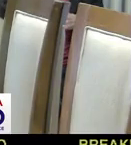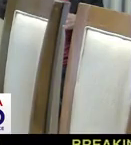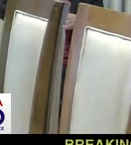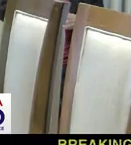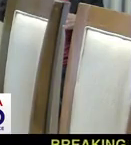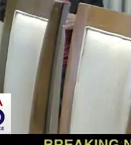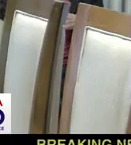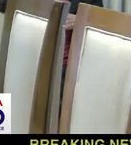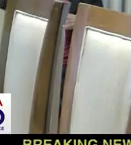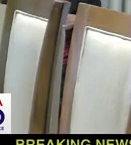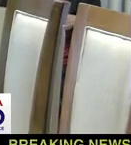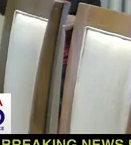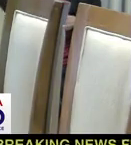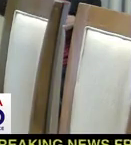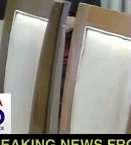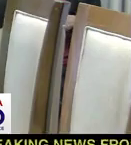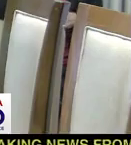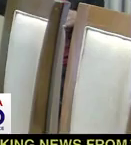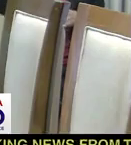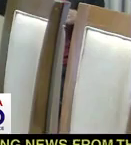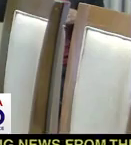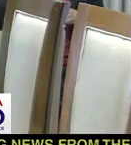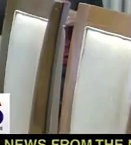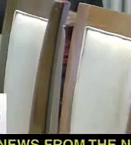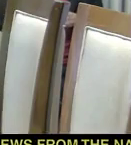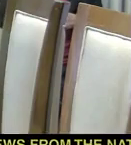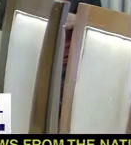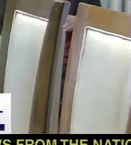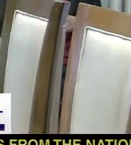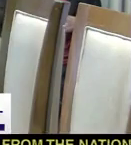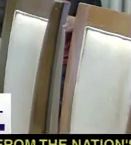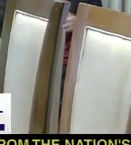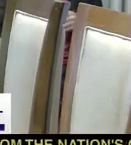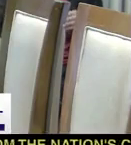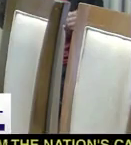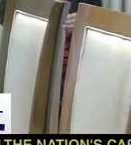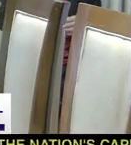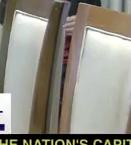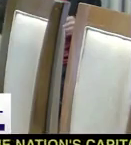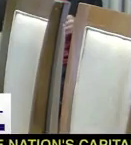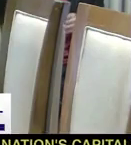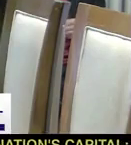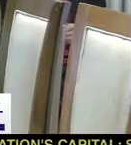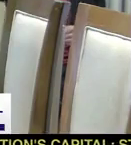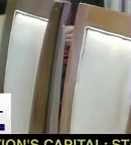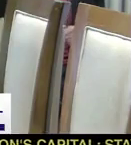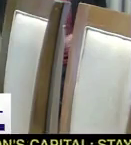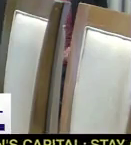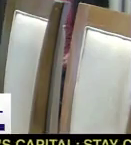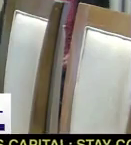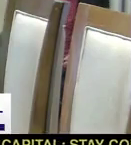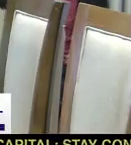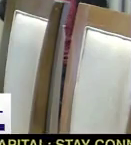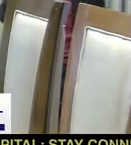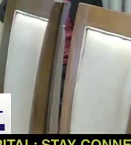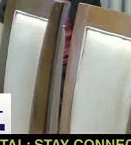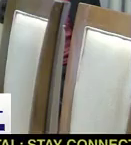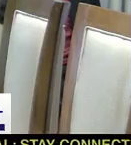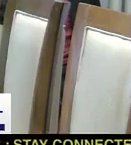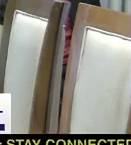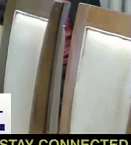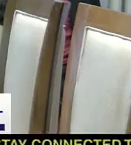Ano? Hindi mo alam. Hindi namin napapansin. Hindi, araw-araw dumadaan sa loton. So wala nakapansin.